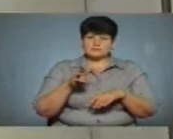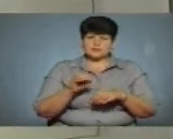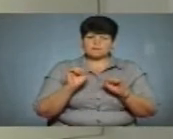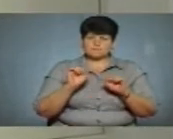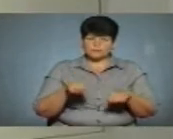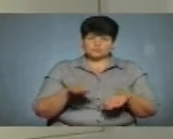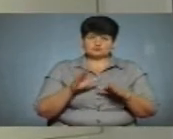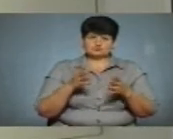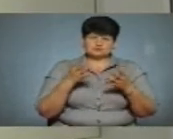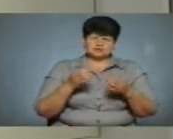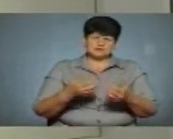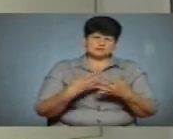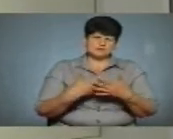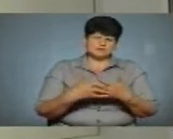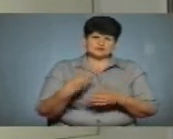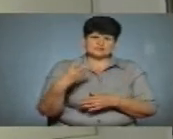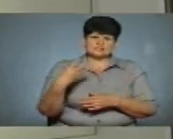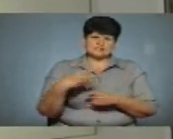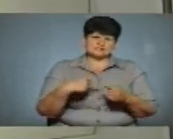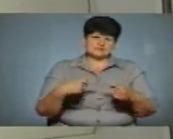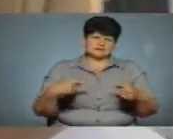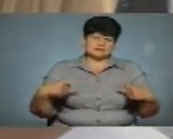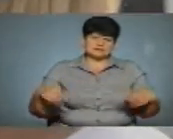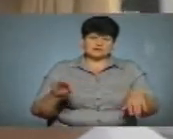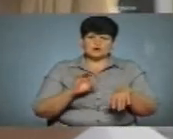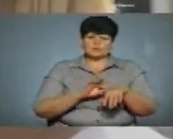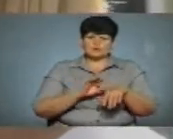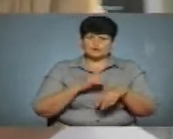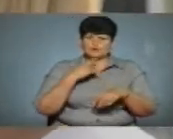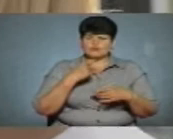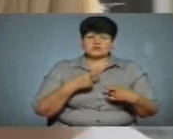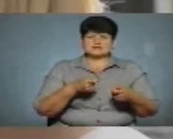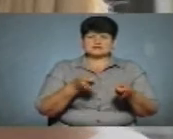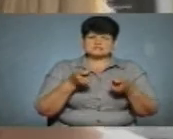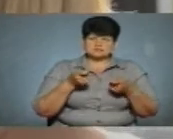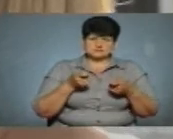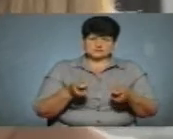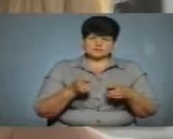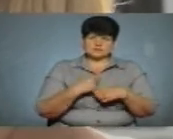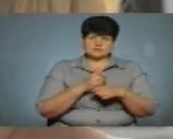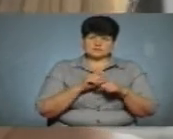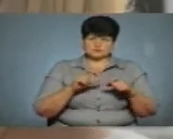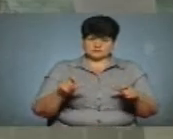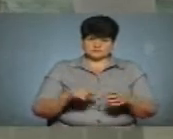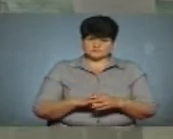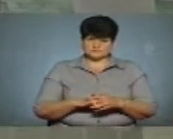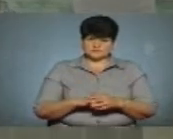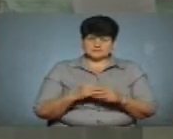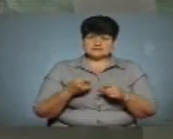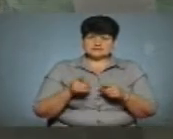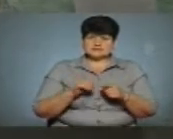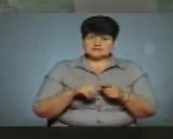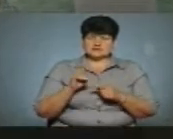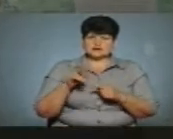переносити з будників ще близько 30 інфекційних хвороб, каже завідувачка паразитологічної лабораторії Олена Авсюкевич. Це і